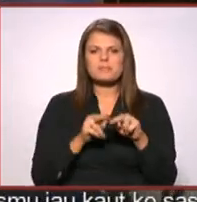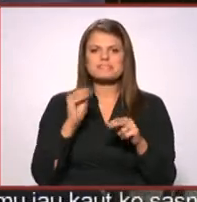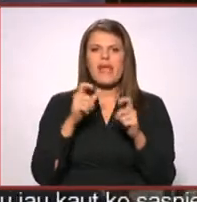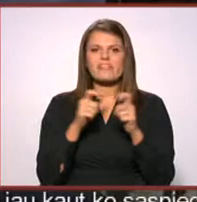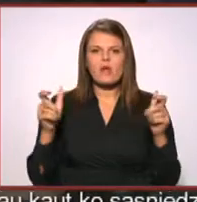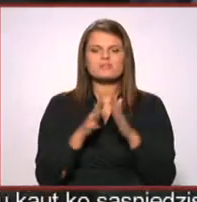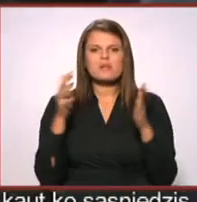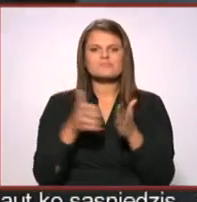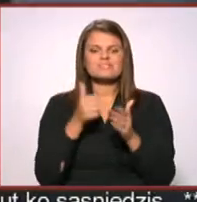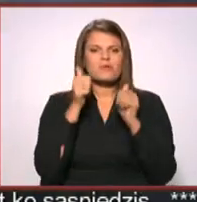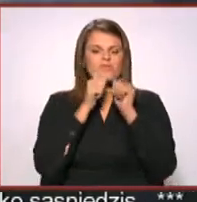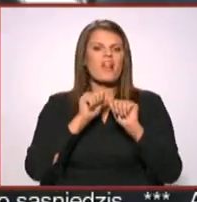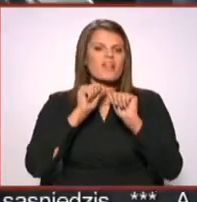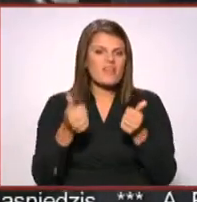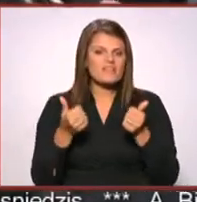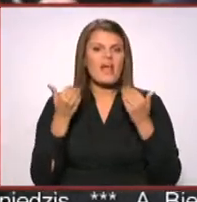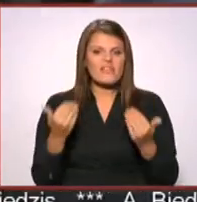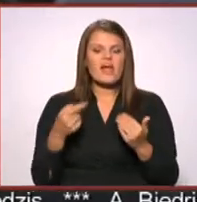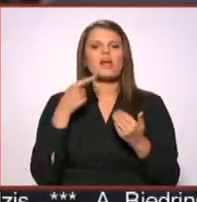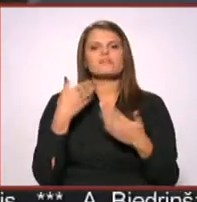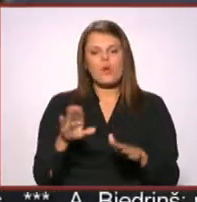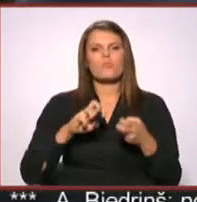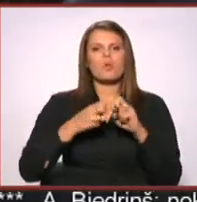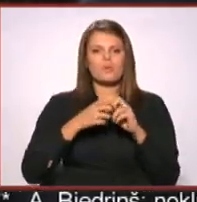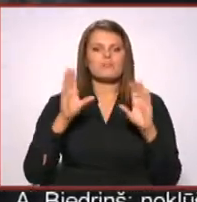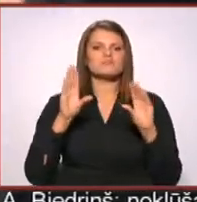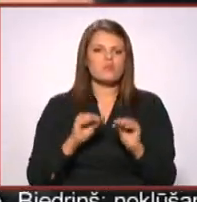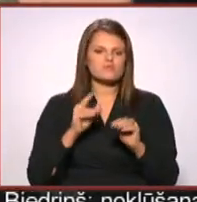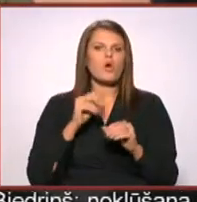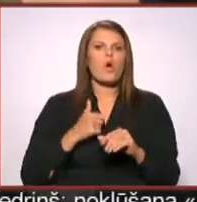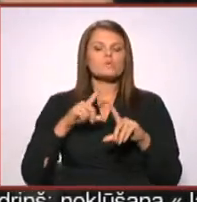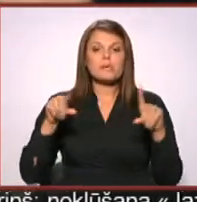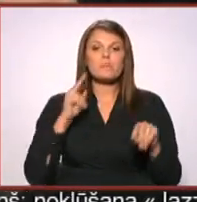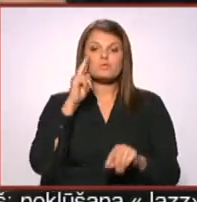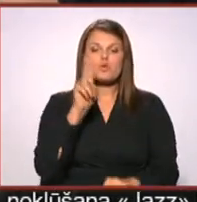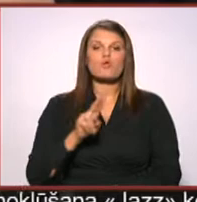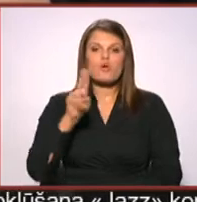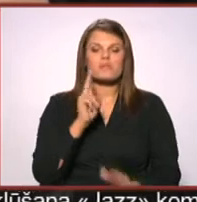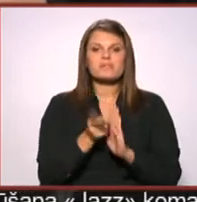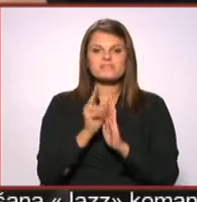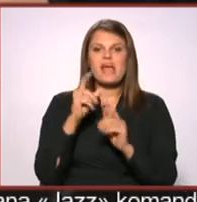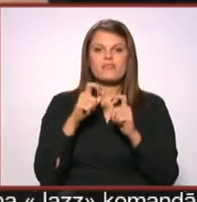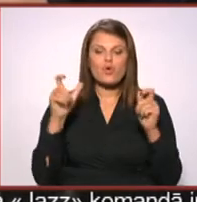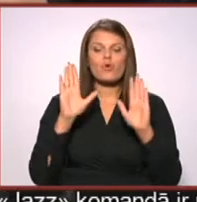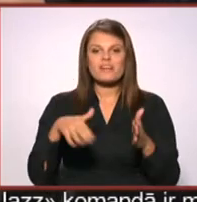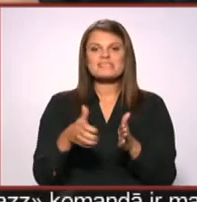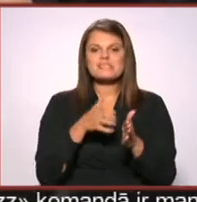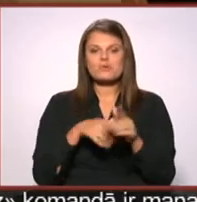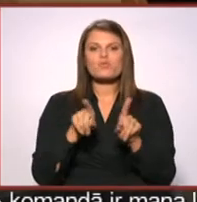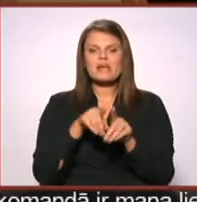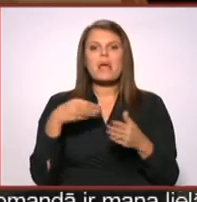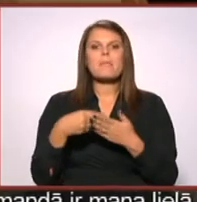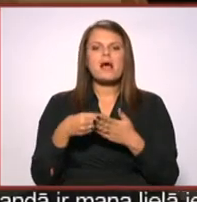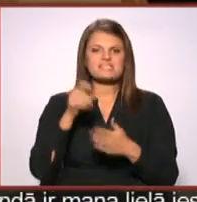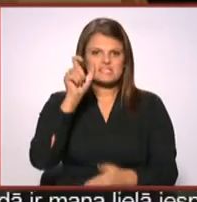etalons daudz izmantot vēl nevarēja. Tagad tās novērstas uzņēmumā sola, ka novembrī vilcienos etalonu varēs izmantot arī maksas